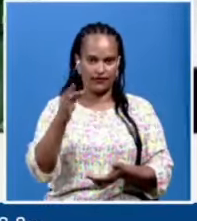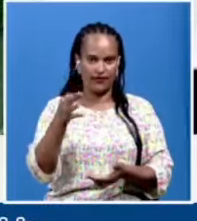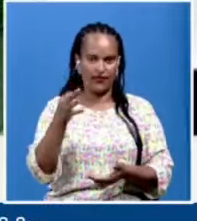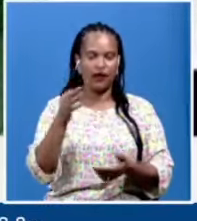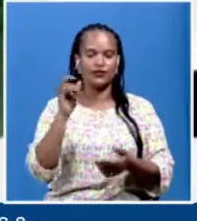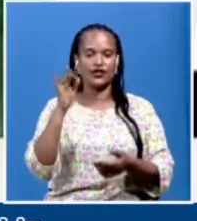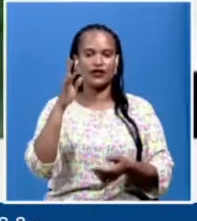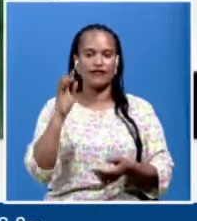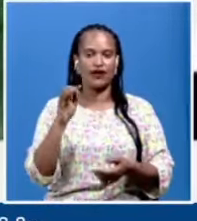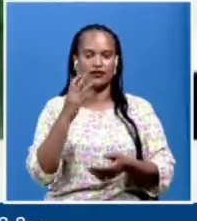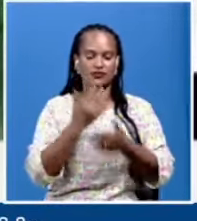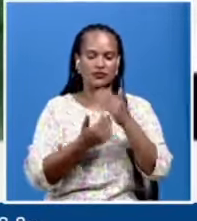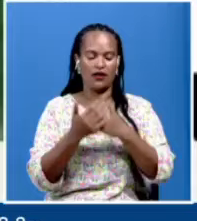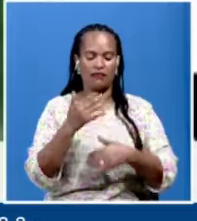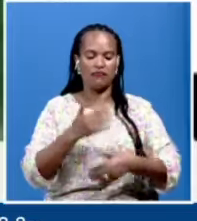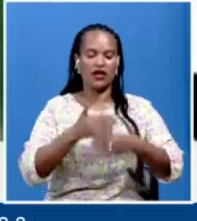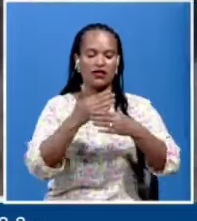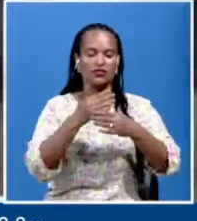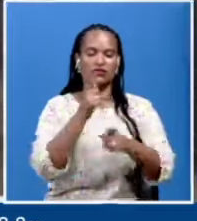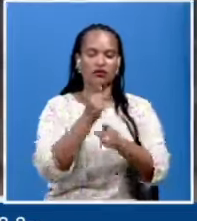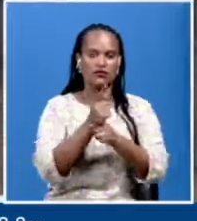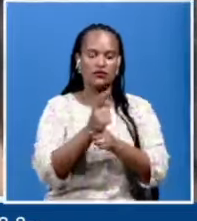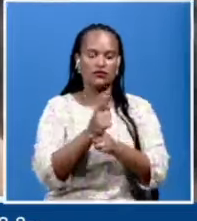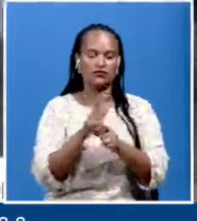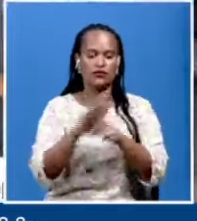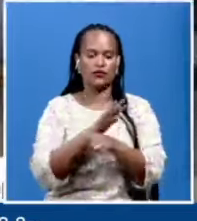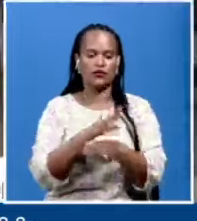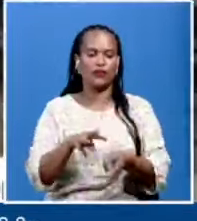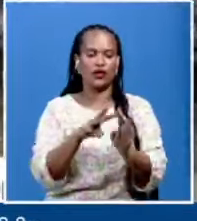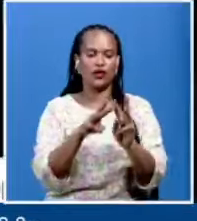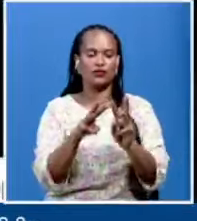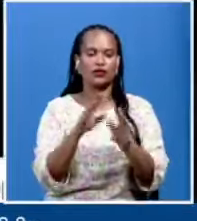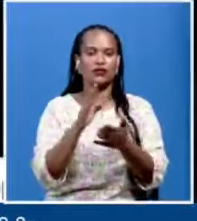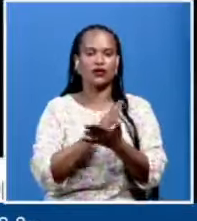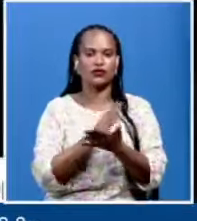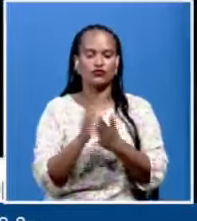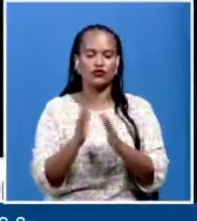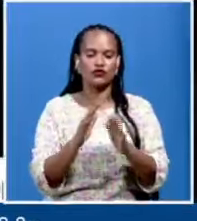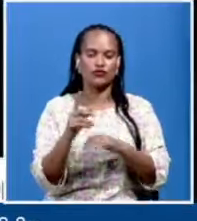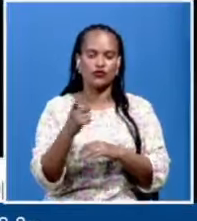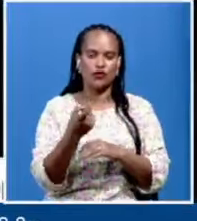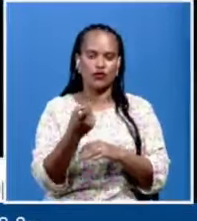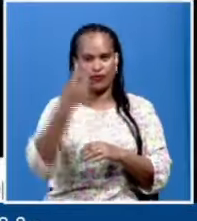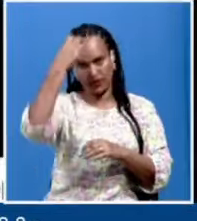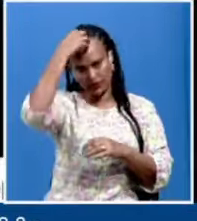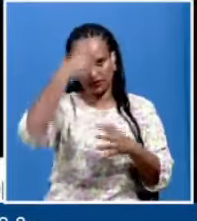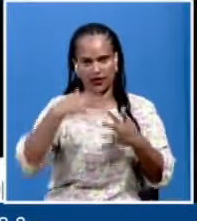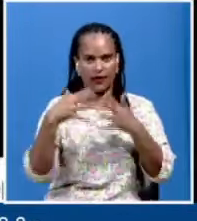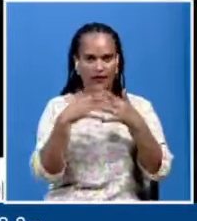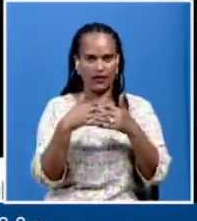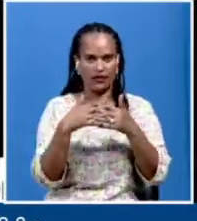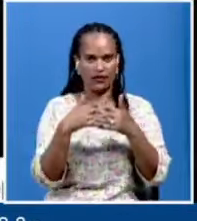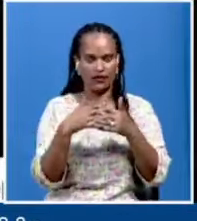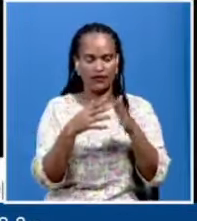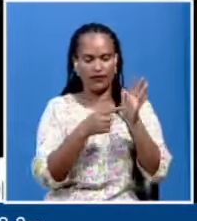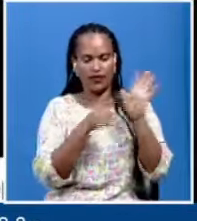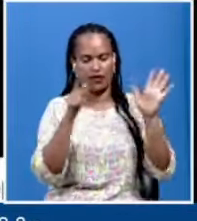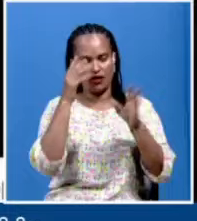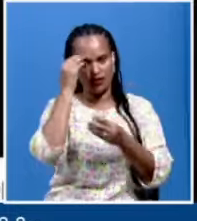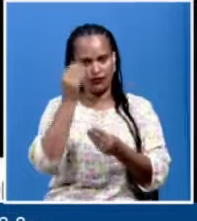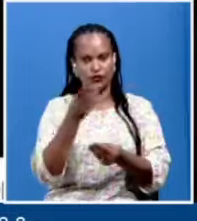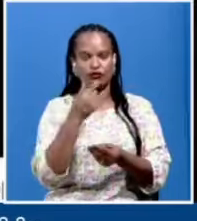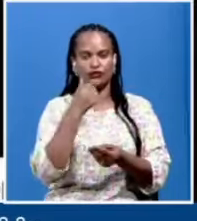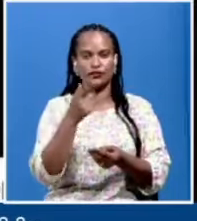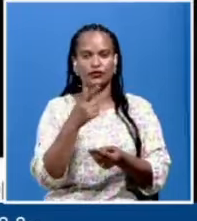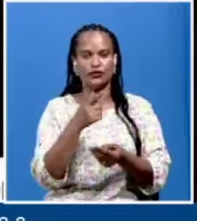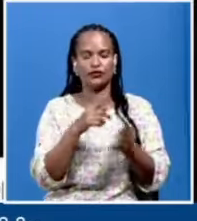زكير زلو زت سلام حنا صنقنعنان بستملو منجدي كساتفو دلو مهلاون منغستا امريكا بعلي افليطو كبلي